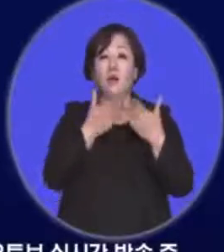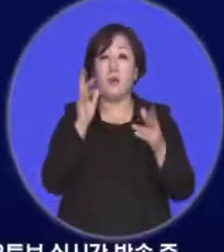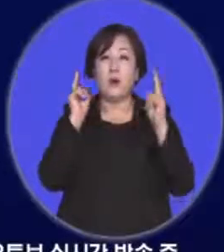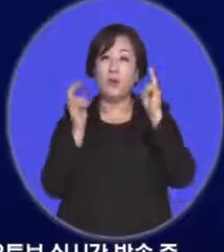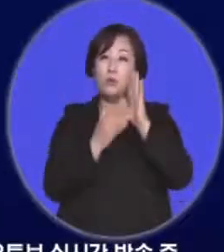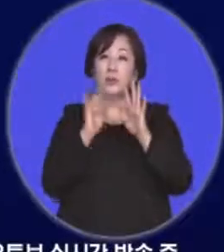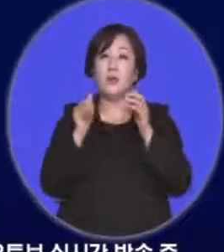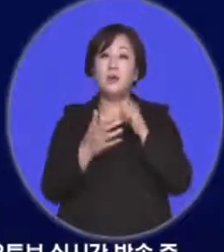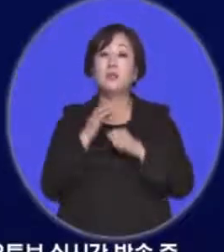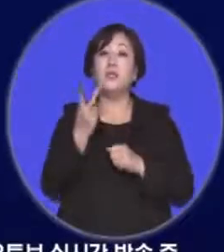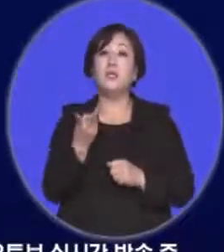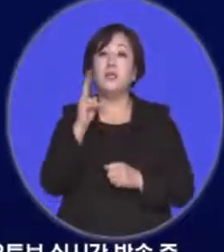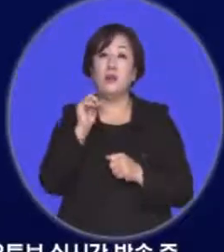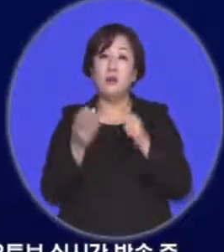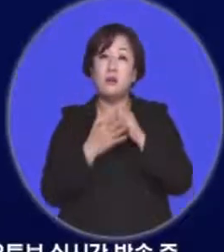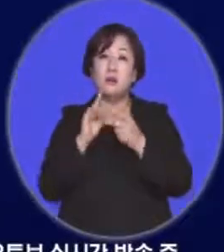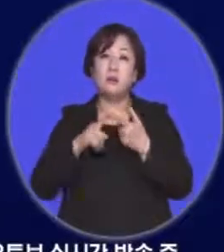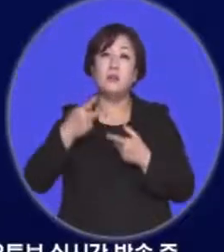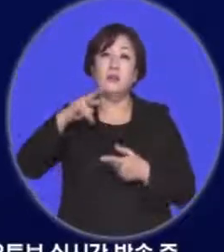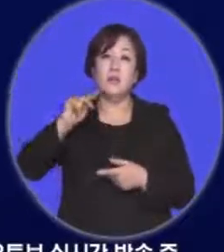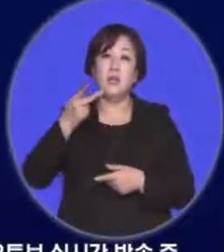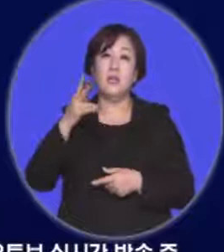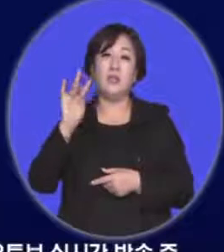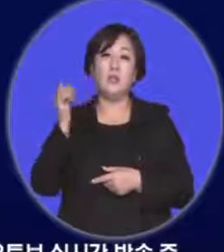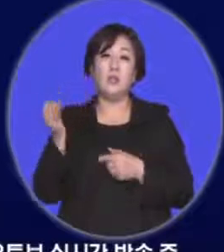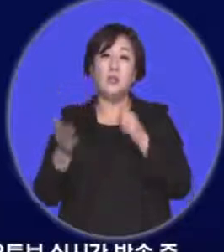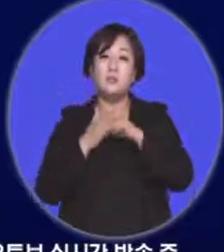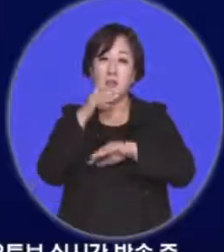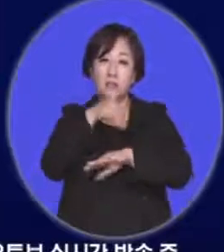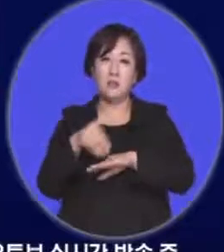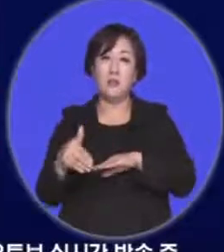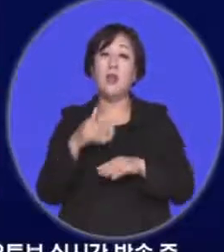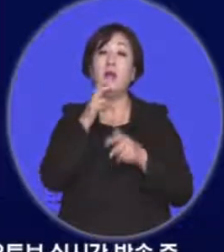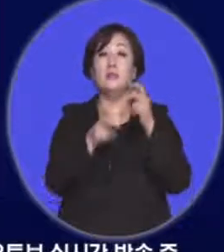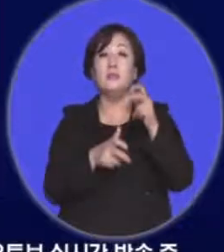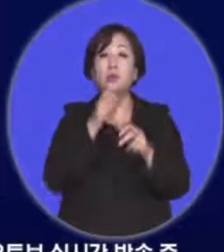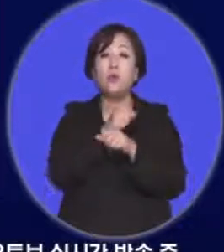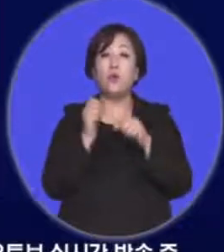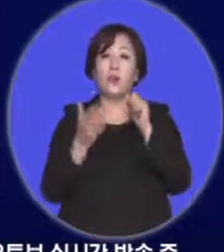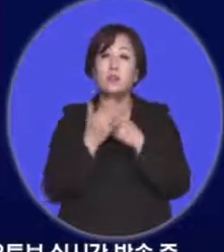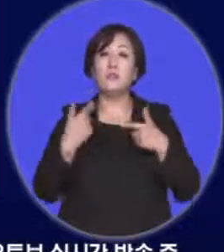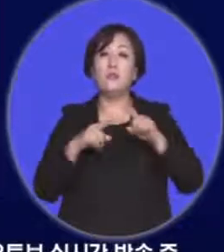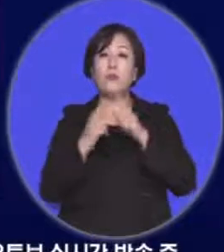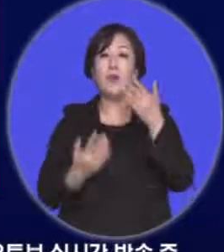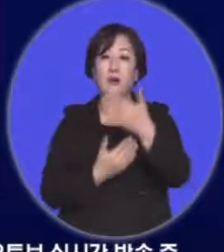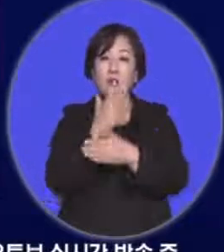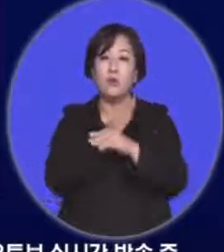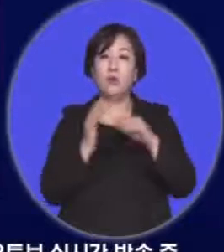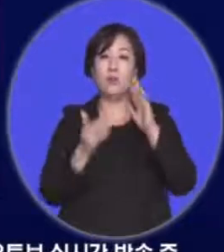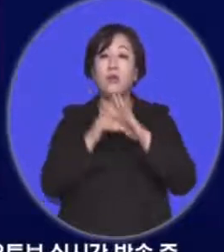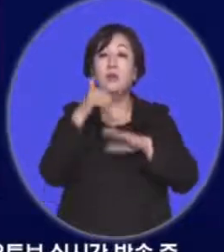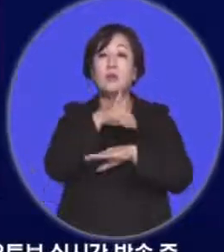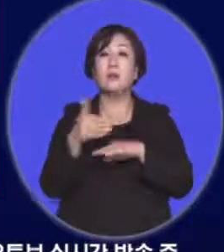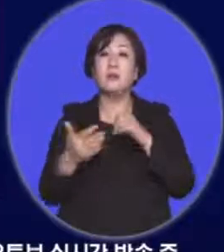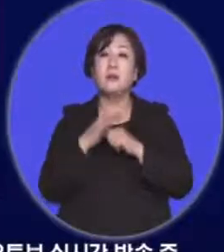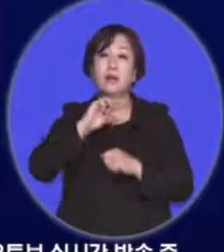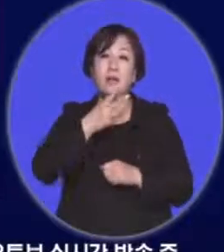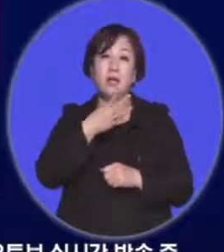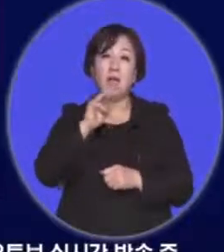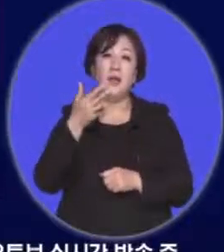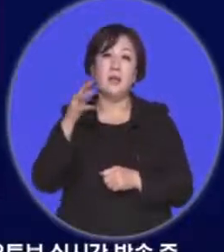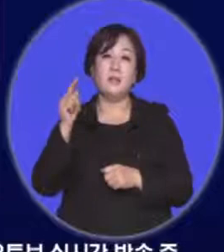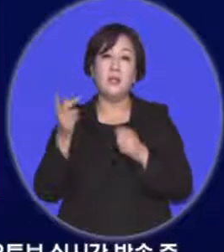2억원을 세이브더칠드런은 설계와 시공 그리고 글로벌 재활용 컨설팅 기업인 테라 사이클은